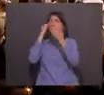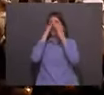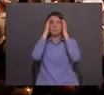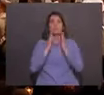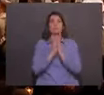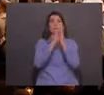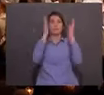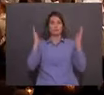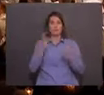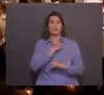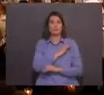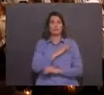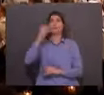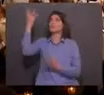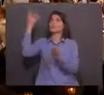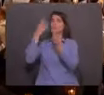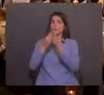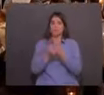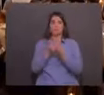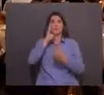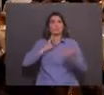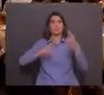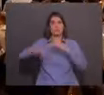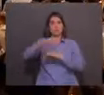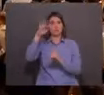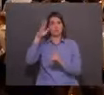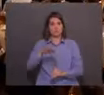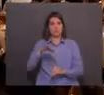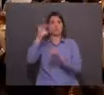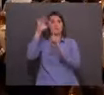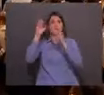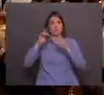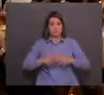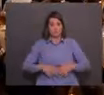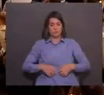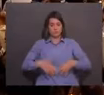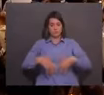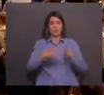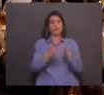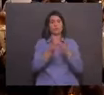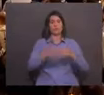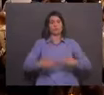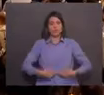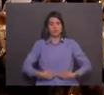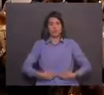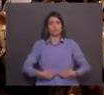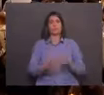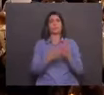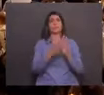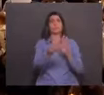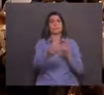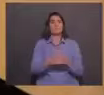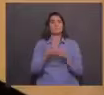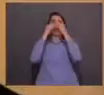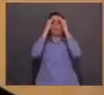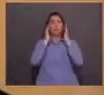har, Domnul este contigo. Binecuvântată ești tu între femei și binecuvântat este frutul trupului tău, Iisus.